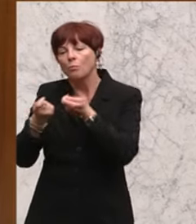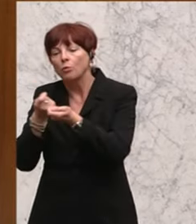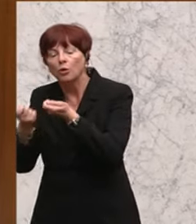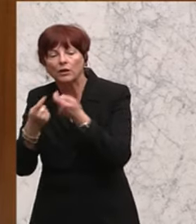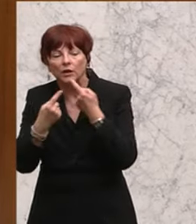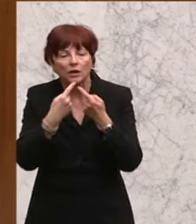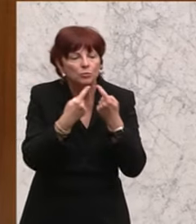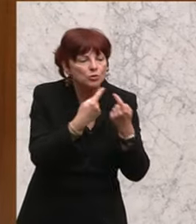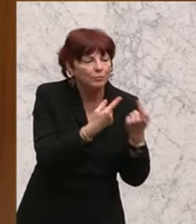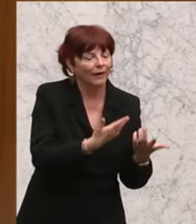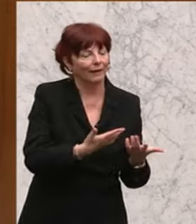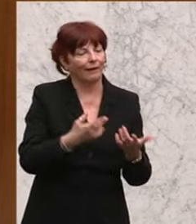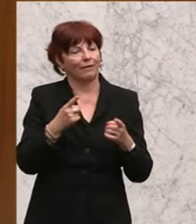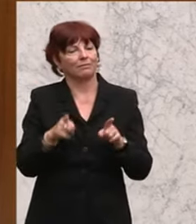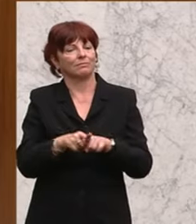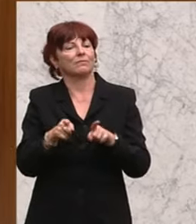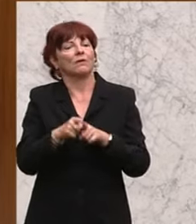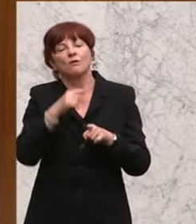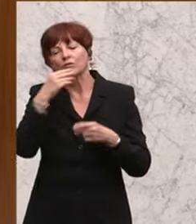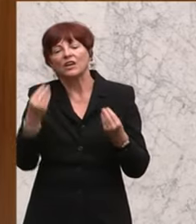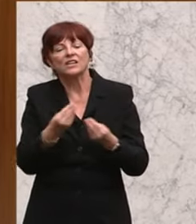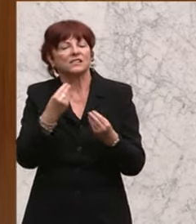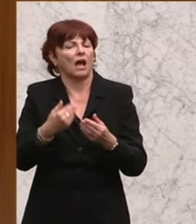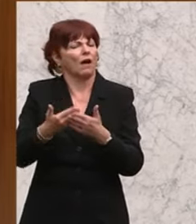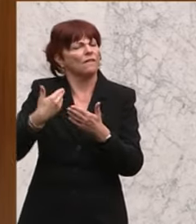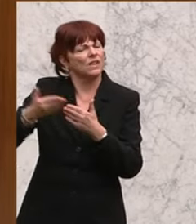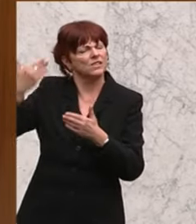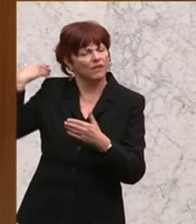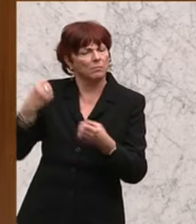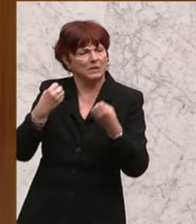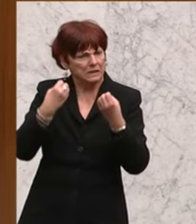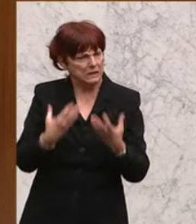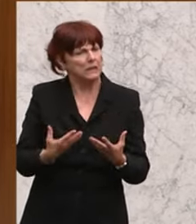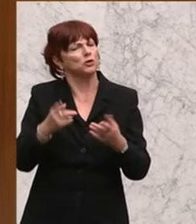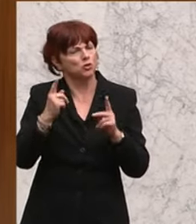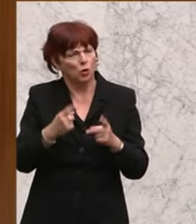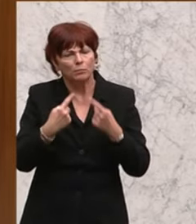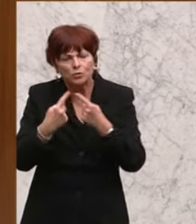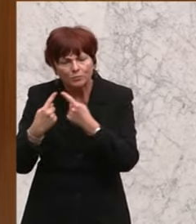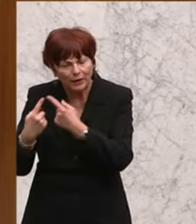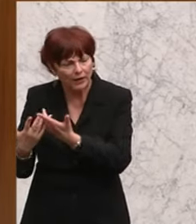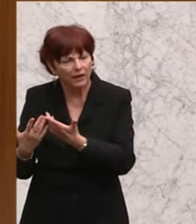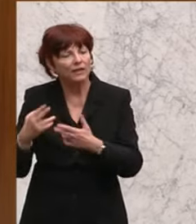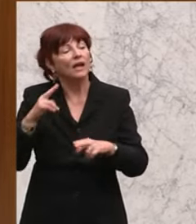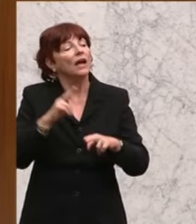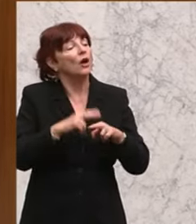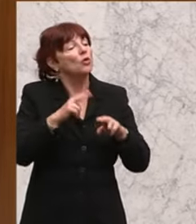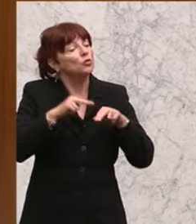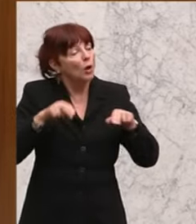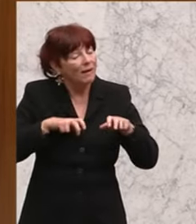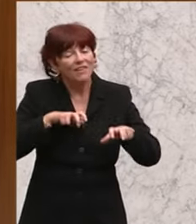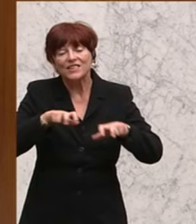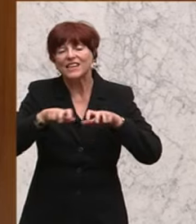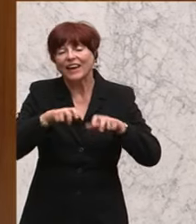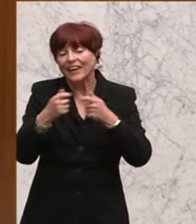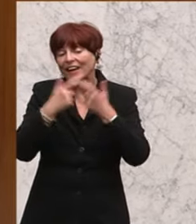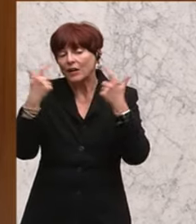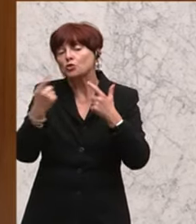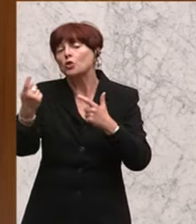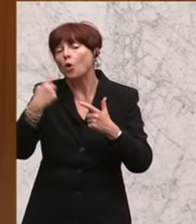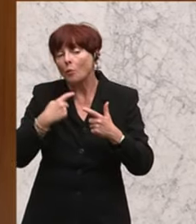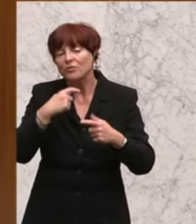sind. Üblicherweise ist es ja auch so, dass eine solche Regierungserklärung nach der Verhandlung eines Arbeitsübereinkommens